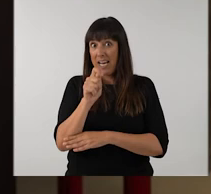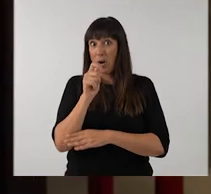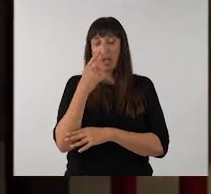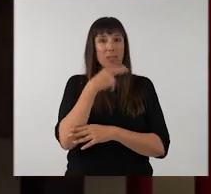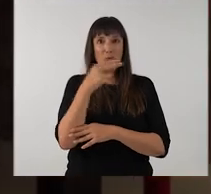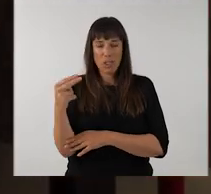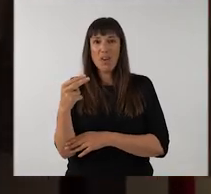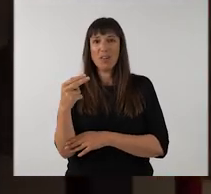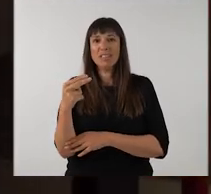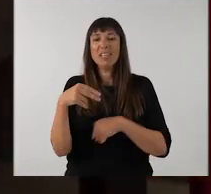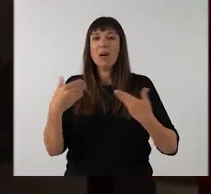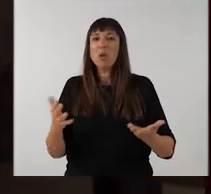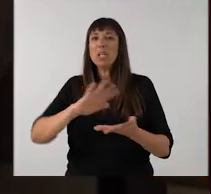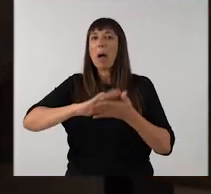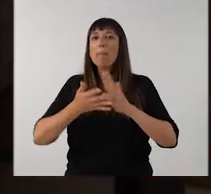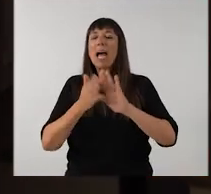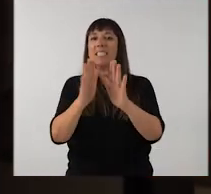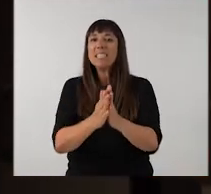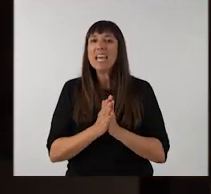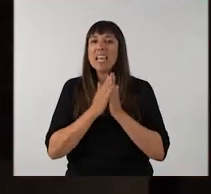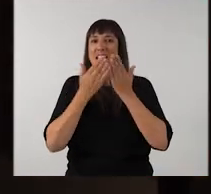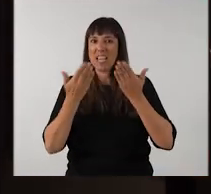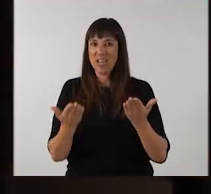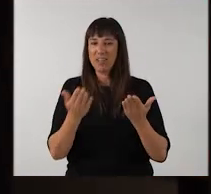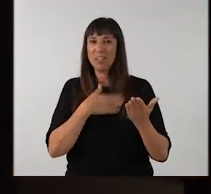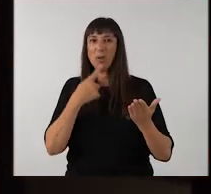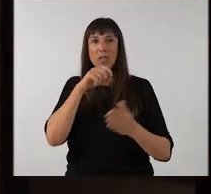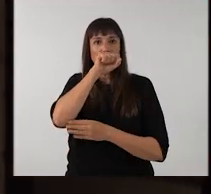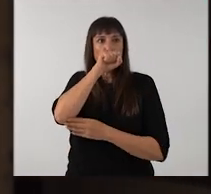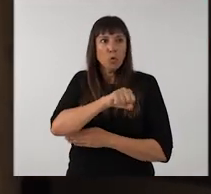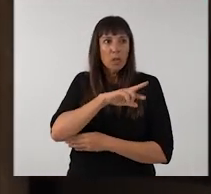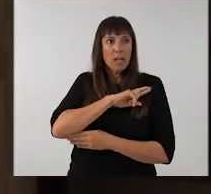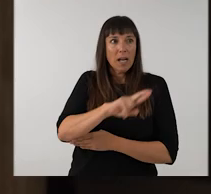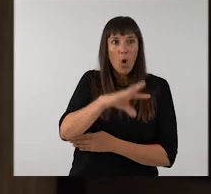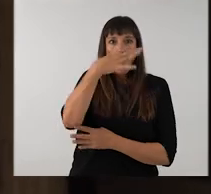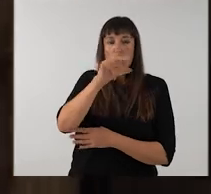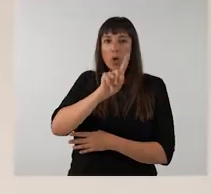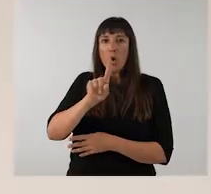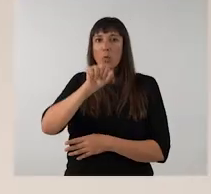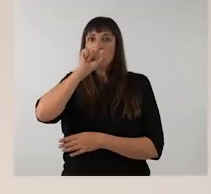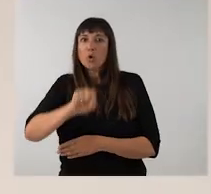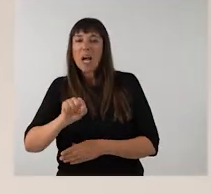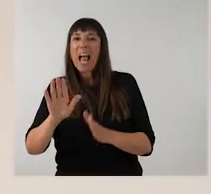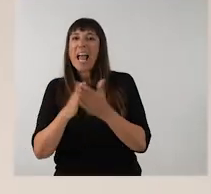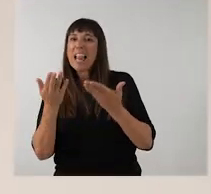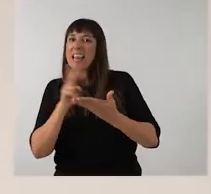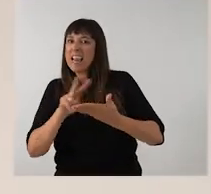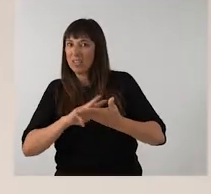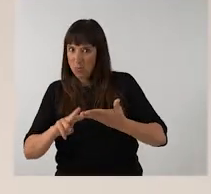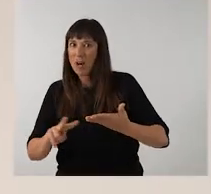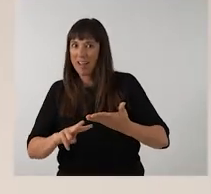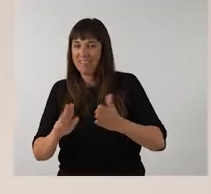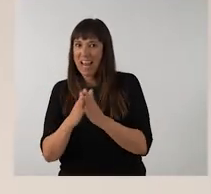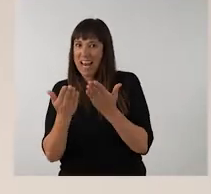que agafen llibres. I, per tant, aquesta devoció ja no ens parla tant de la devoció divina, sinó de la devoció per la lectura,